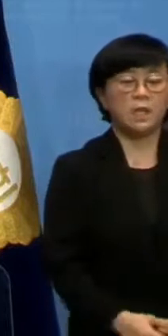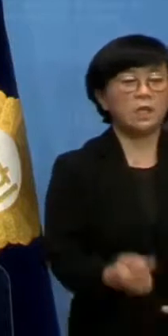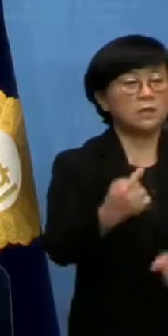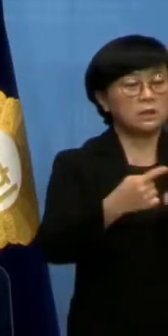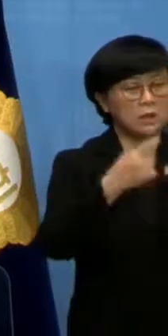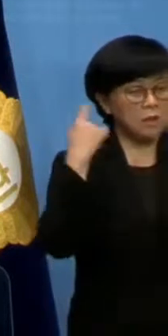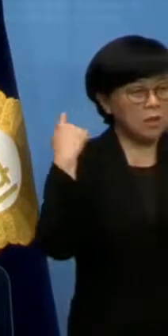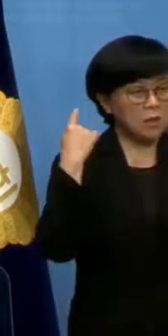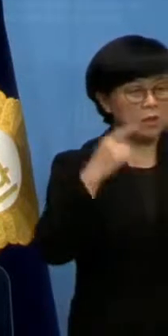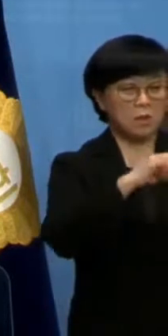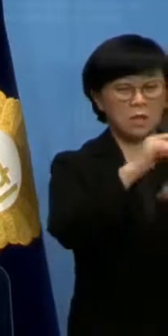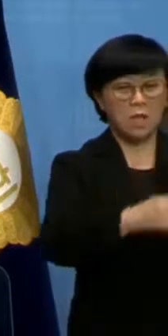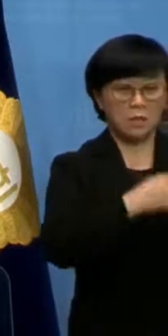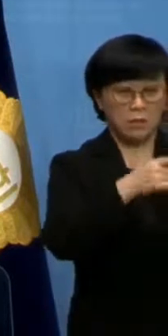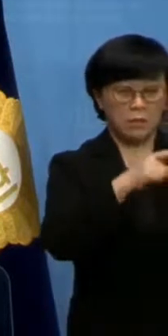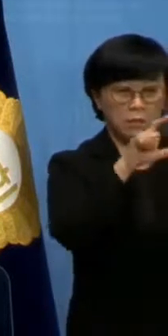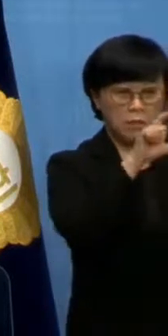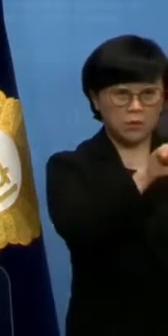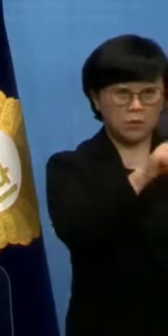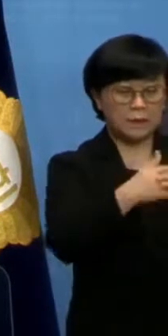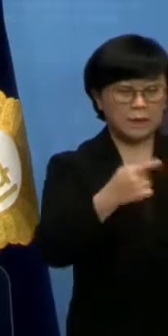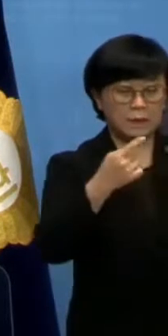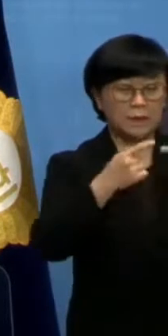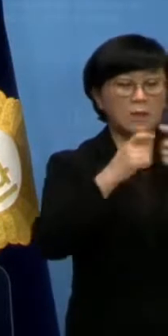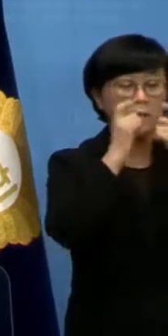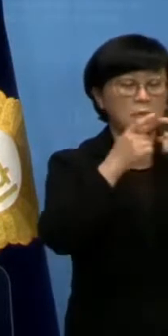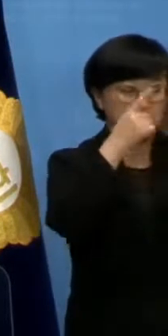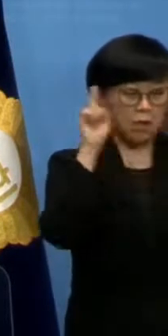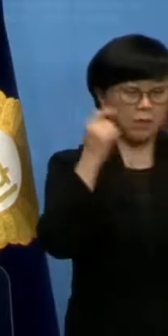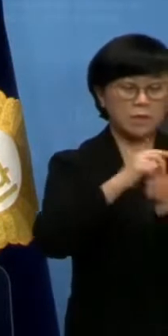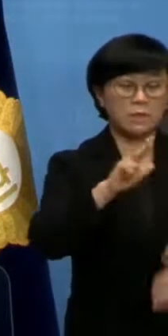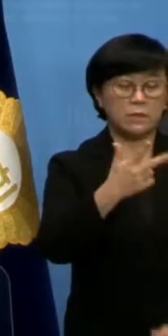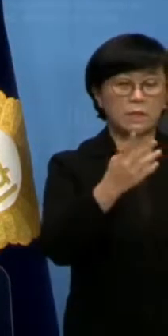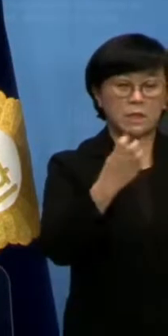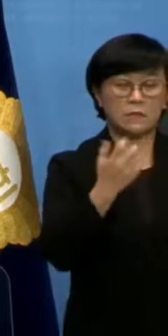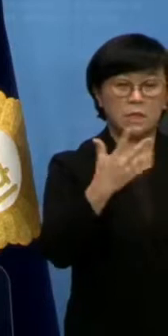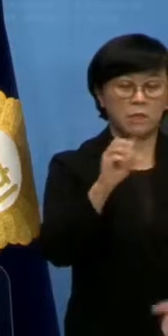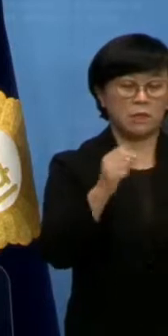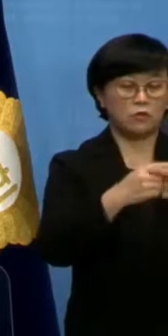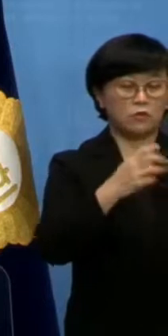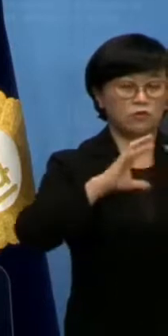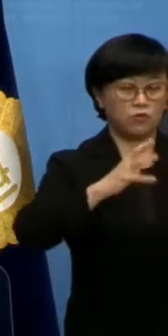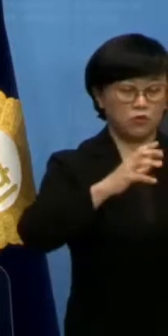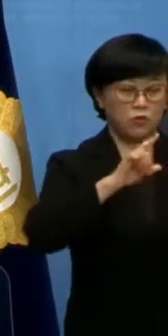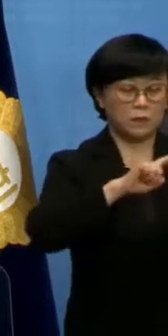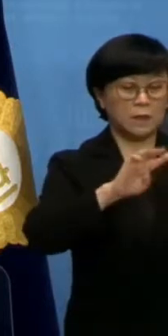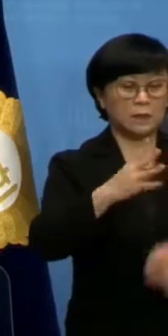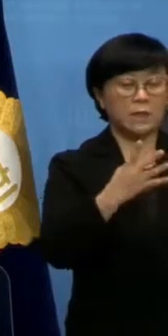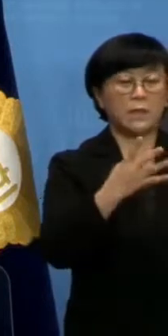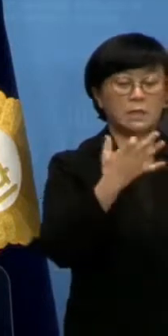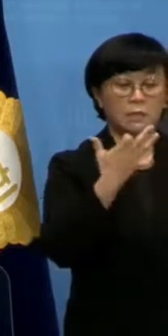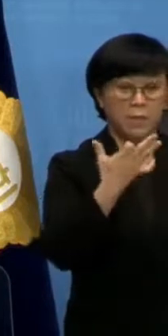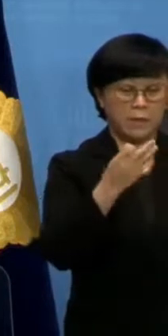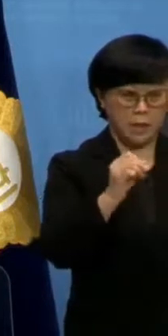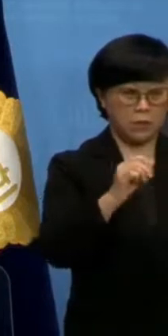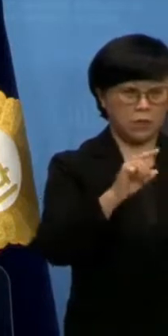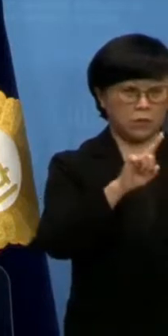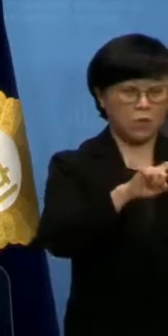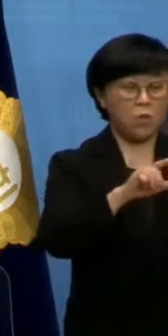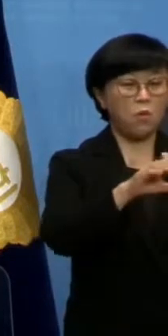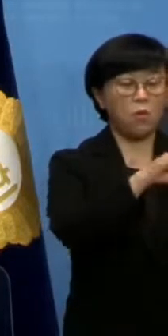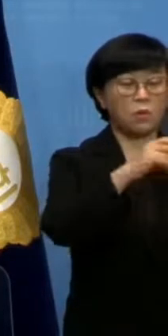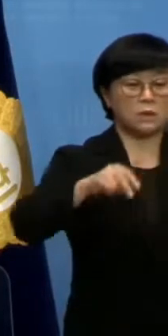지난해 연평균 등록금은 사립대 747만 원, 국공립대 418만 원으로